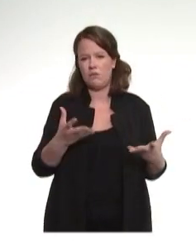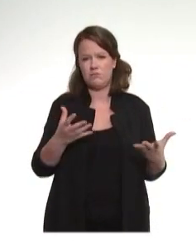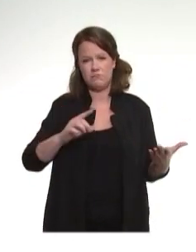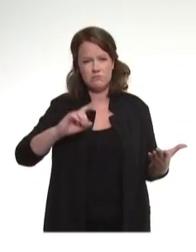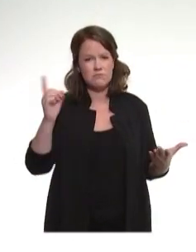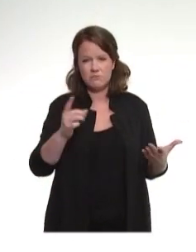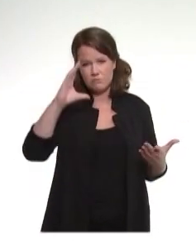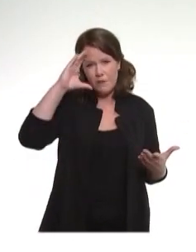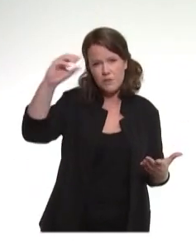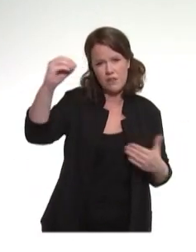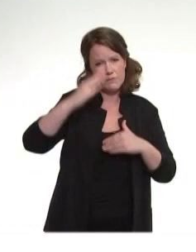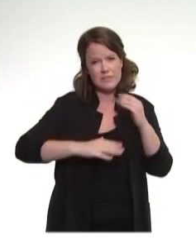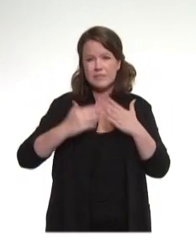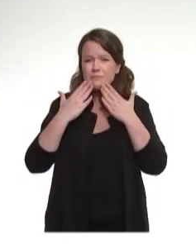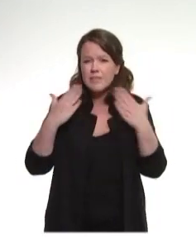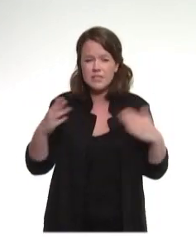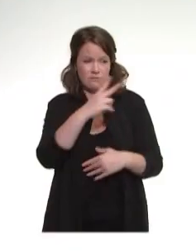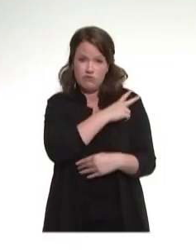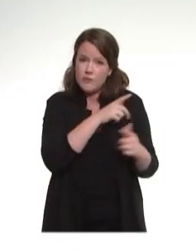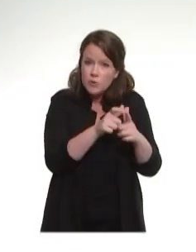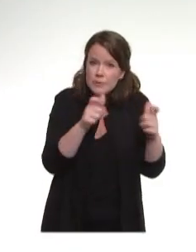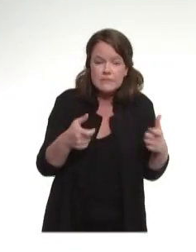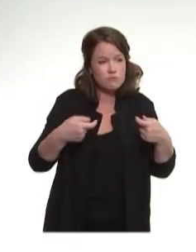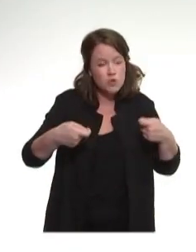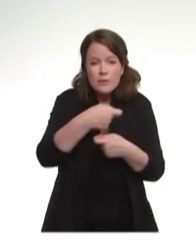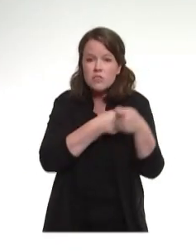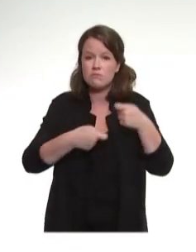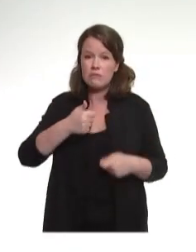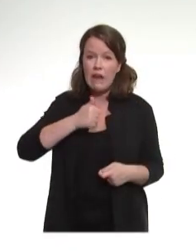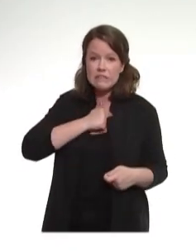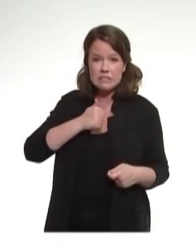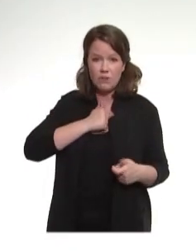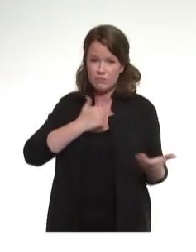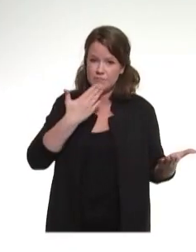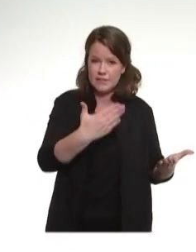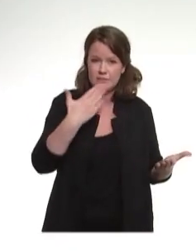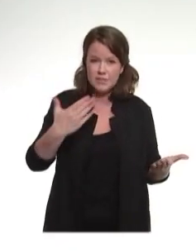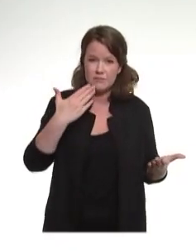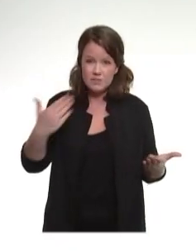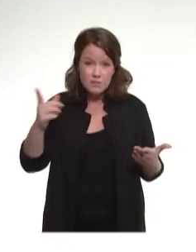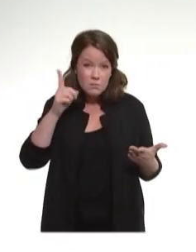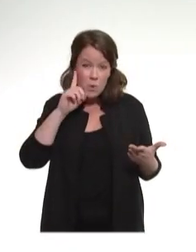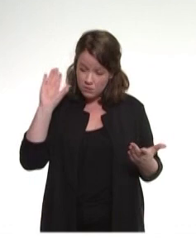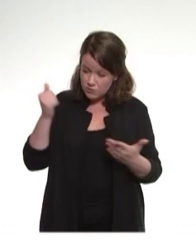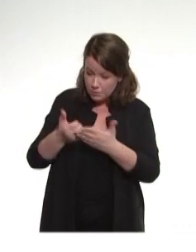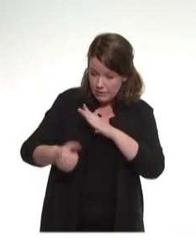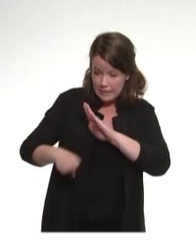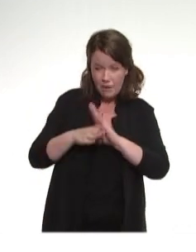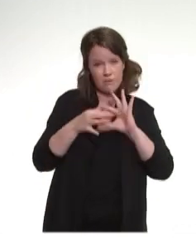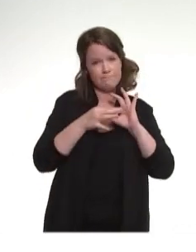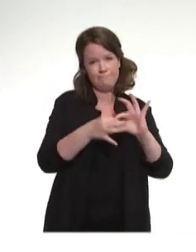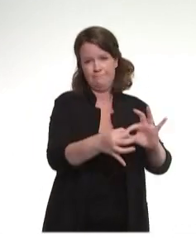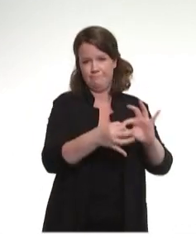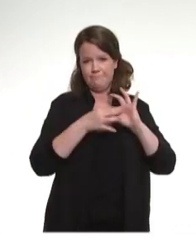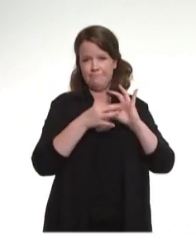indépendants tous les commerçants tous les artisans avec lesquels nous travaillons main dans la main depuis le début de la crise ça a été ma méthode